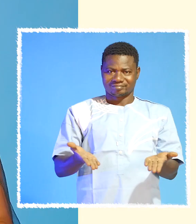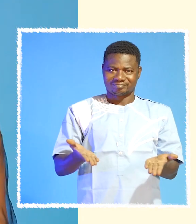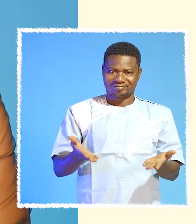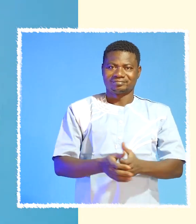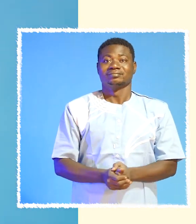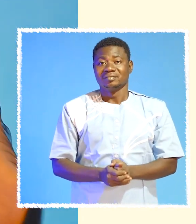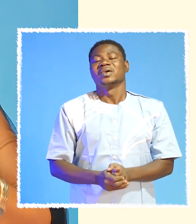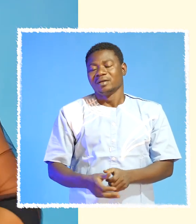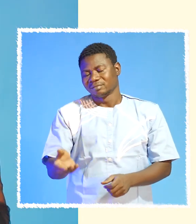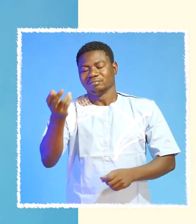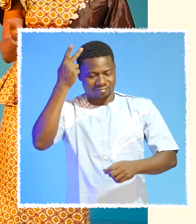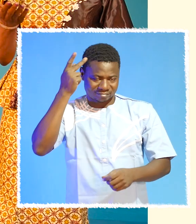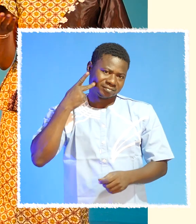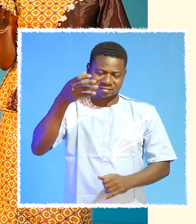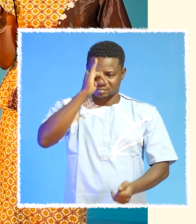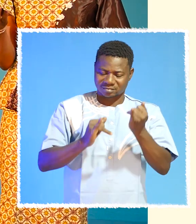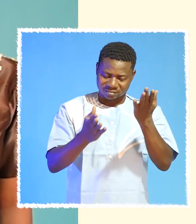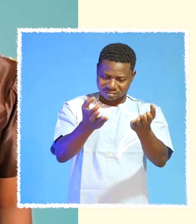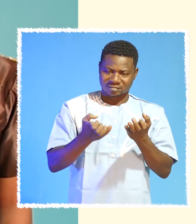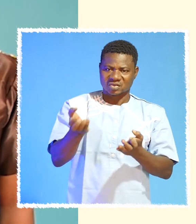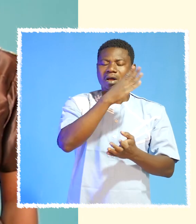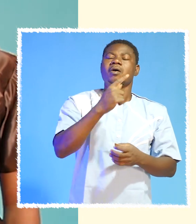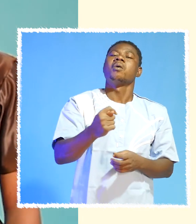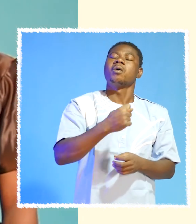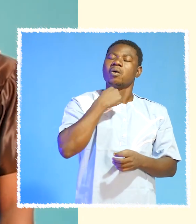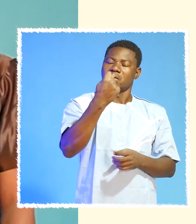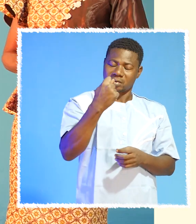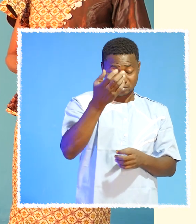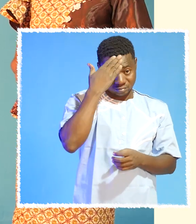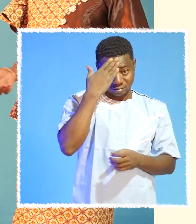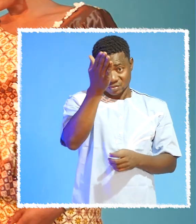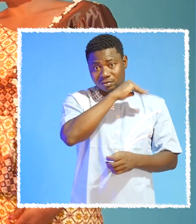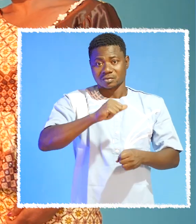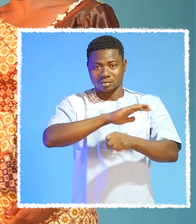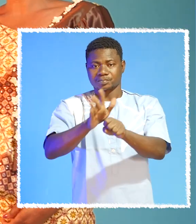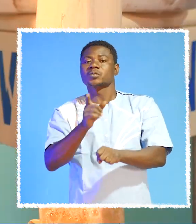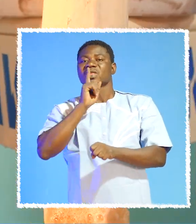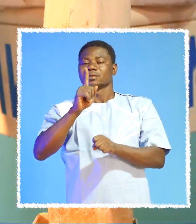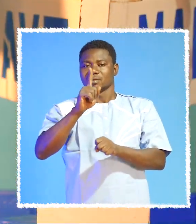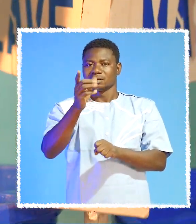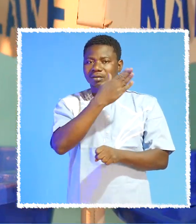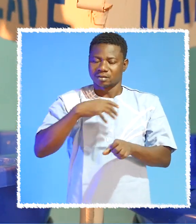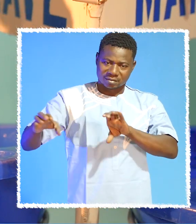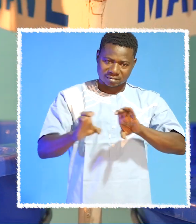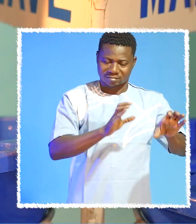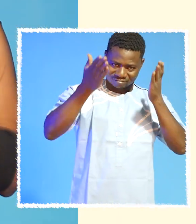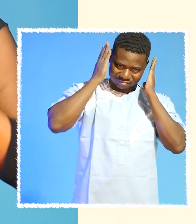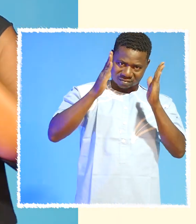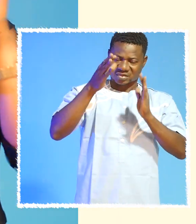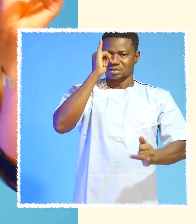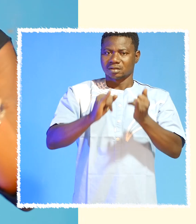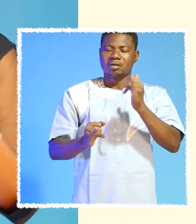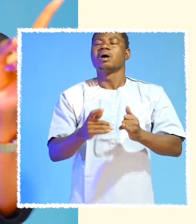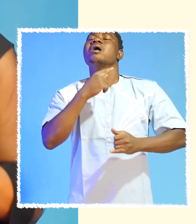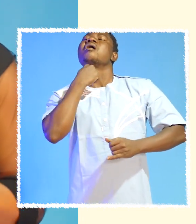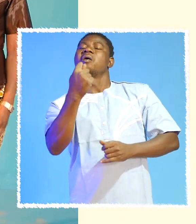là Faut s un cons rien De quoi ils battre Est ce que En plus,